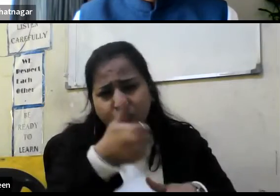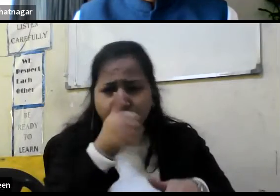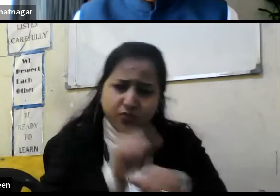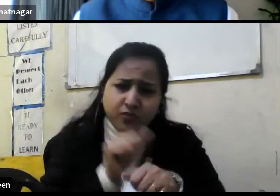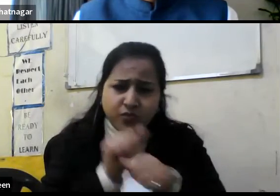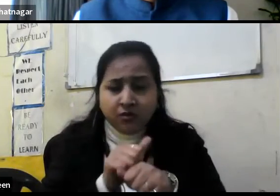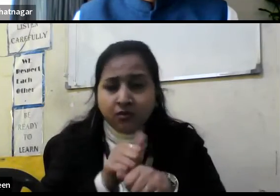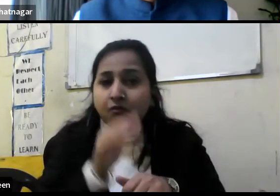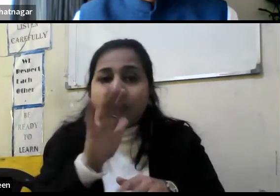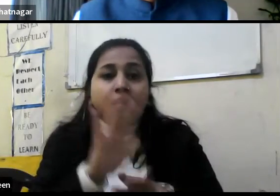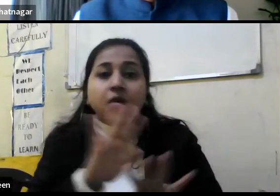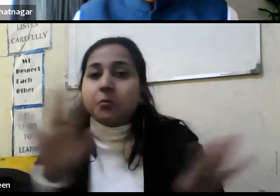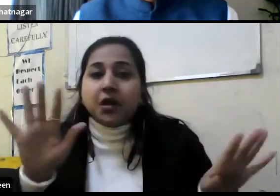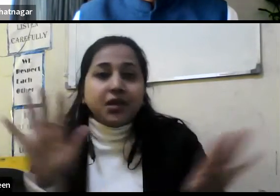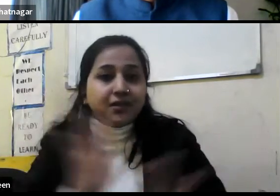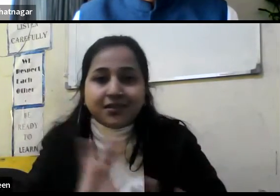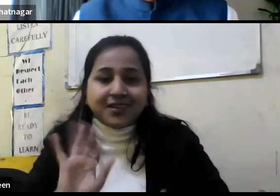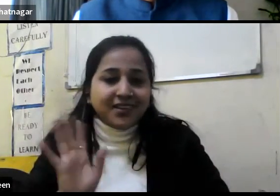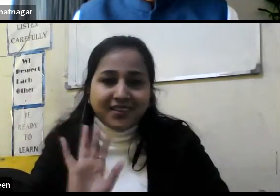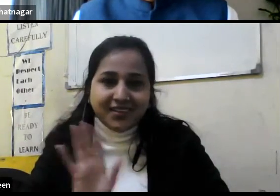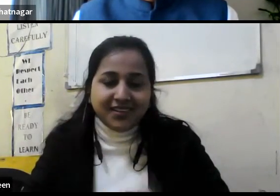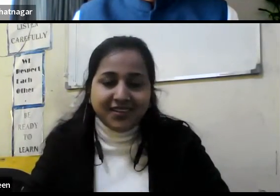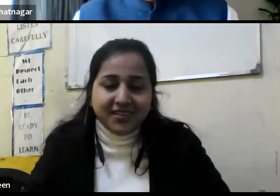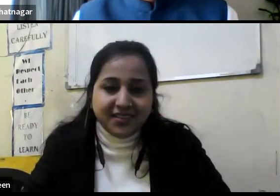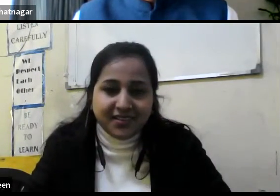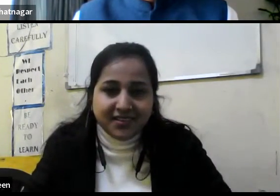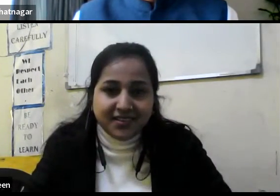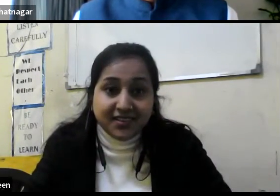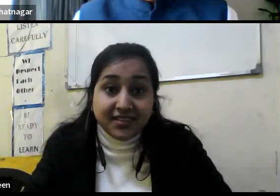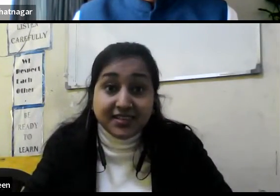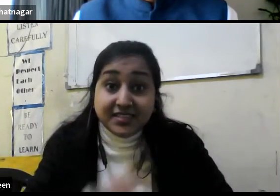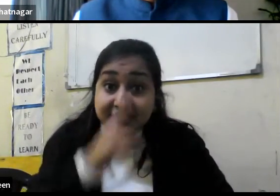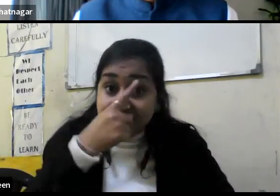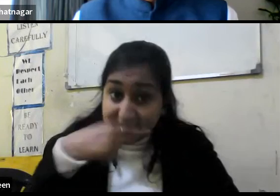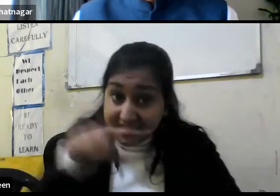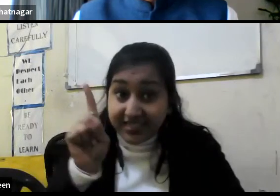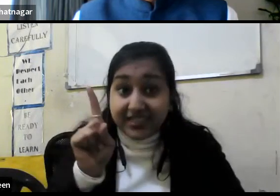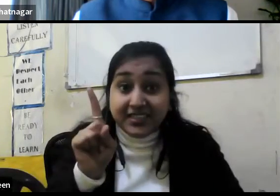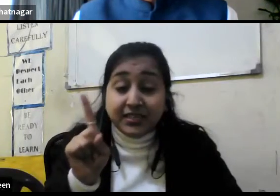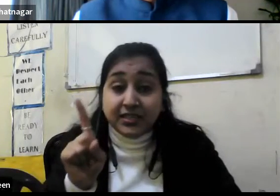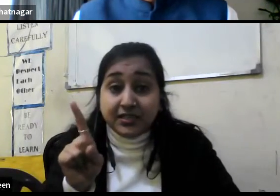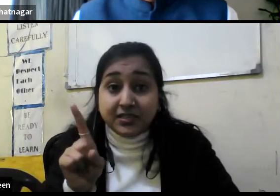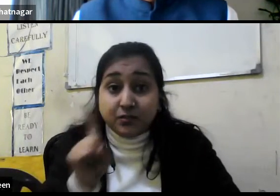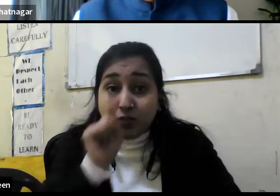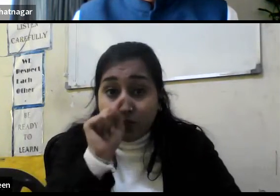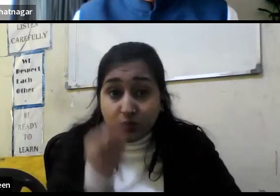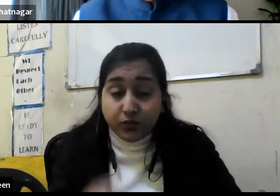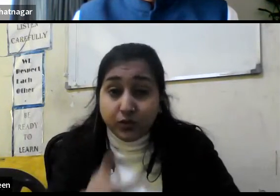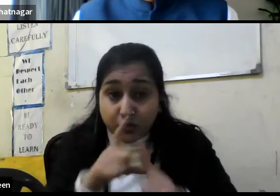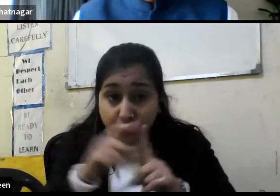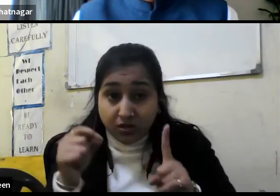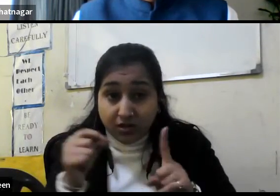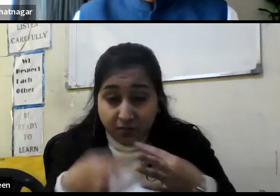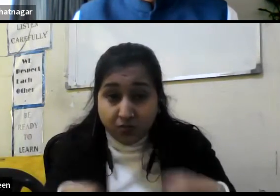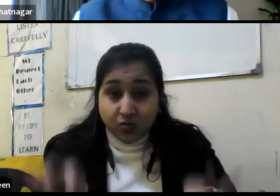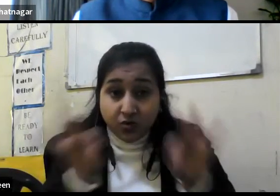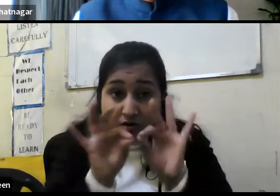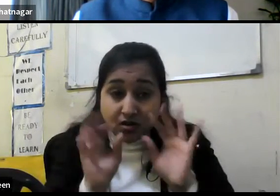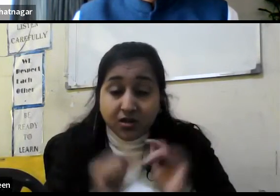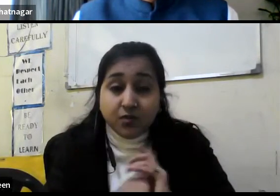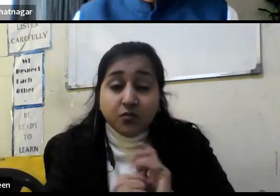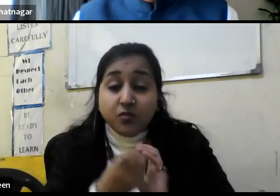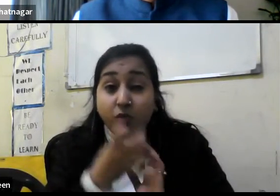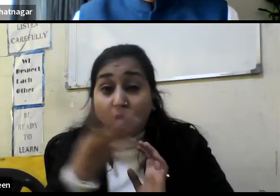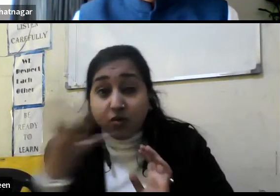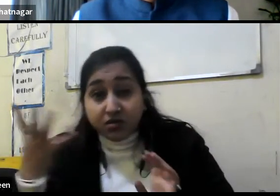इनफ, नहीं होगा उससे काम। हमें राइट चीजों को करना बहुत जरूरी है। तो बहुत सारी ऐसी चीजें हैं,